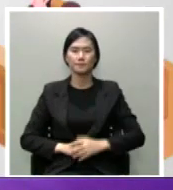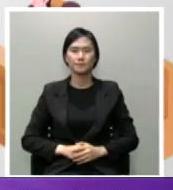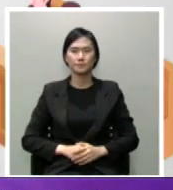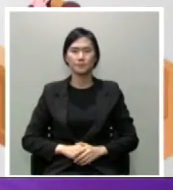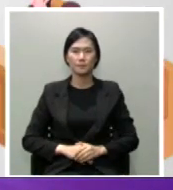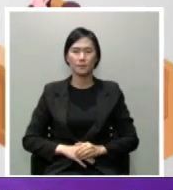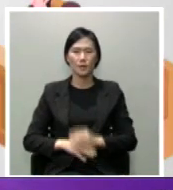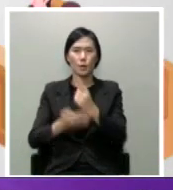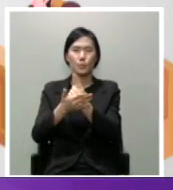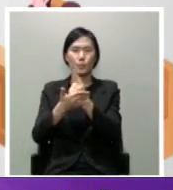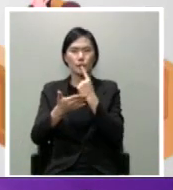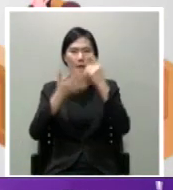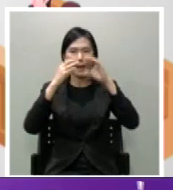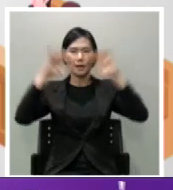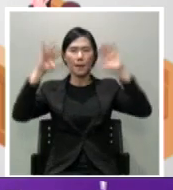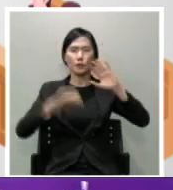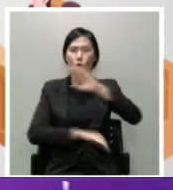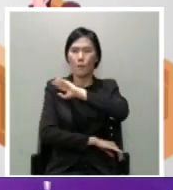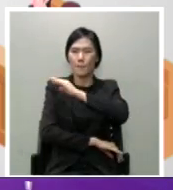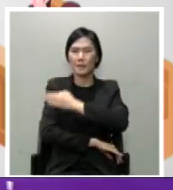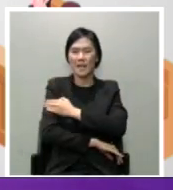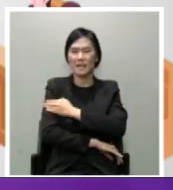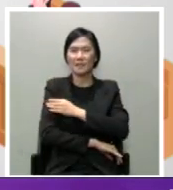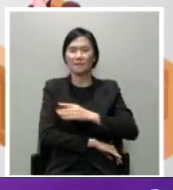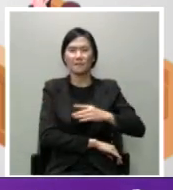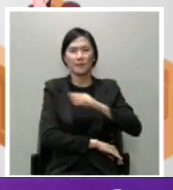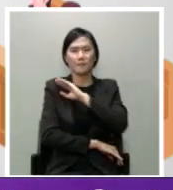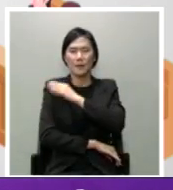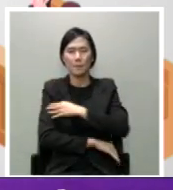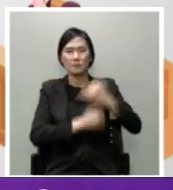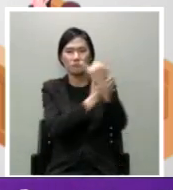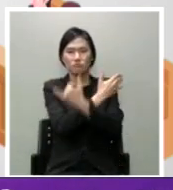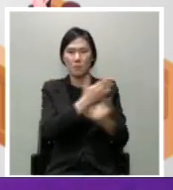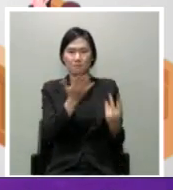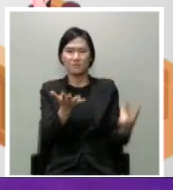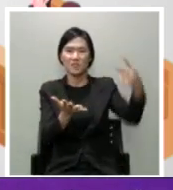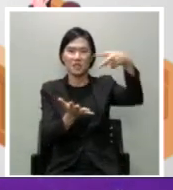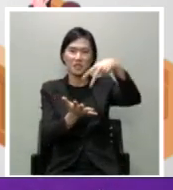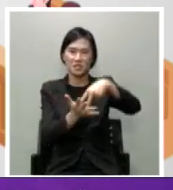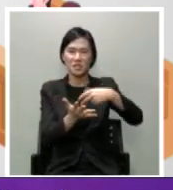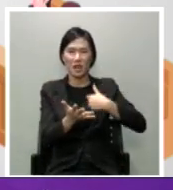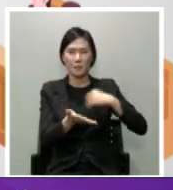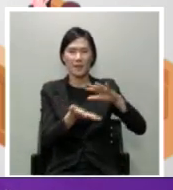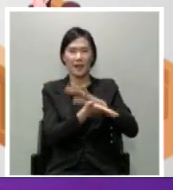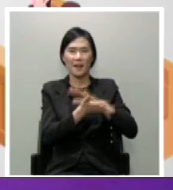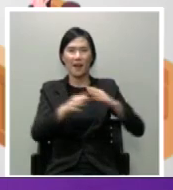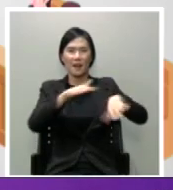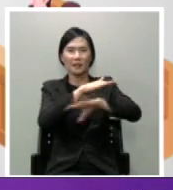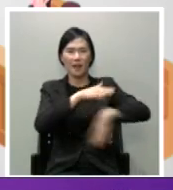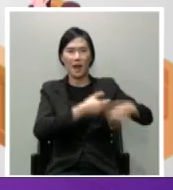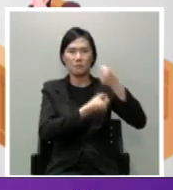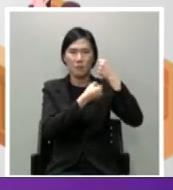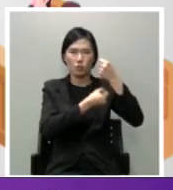ผู้แทนรัฐบาลฟิลิปปินส์ยืนแถลงในที่ประชุมและส่งเอกสารประท้วงต่อ